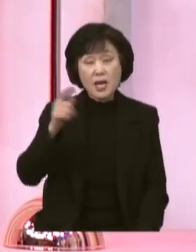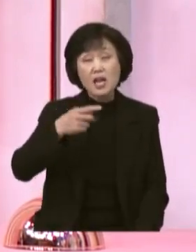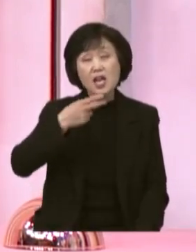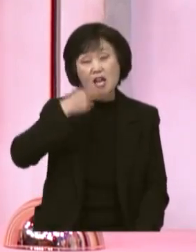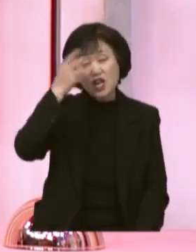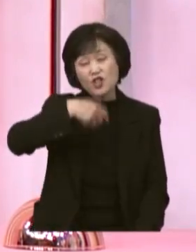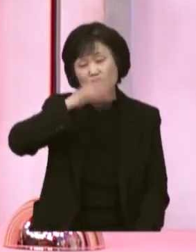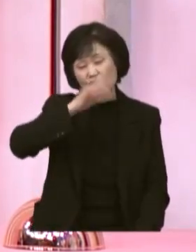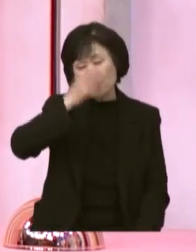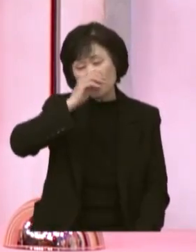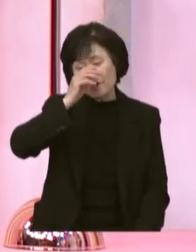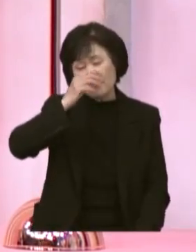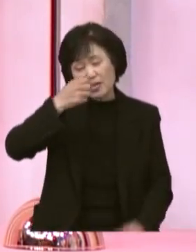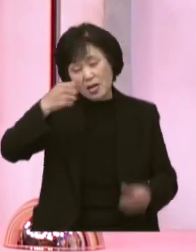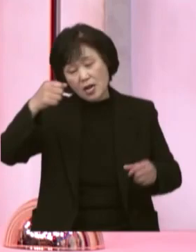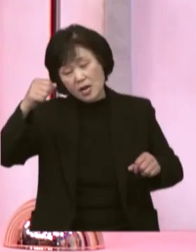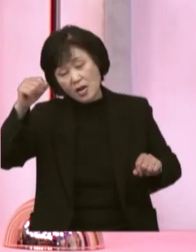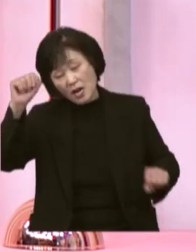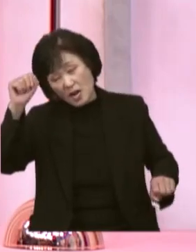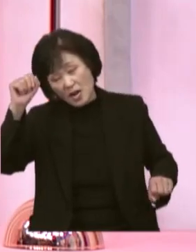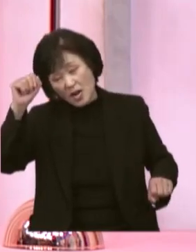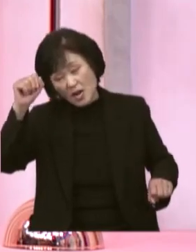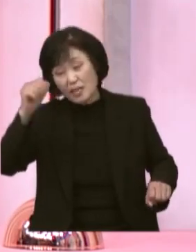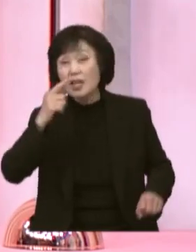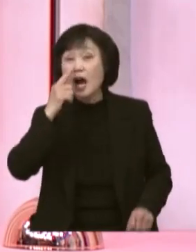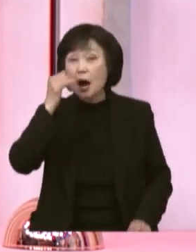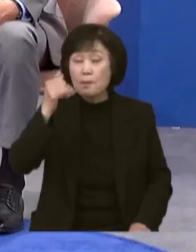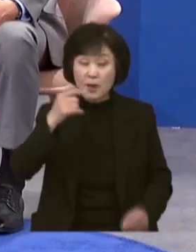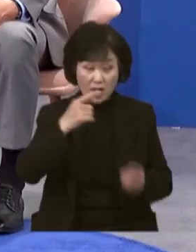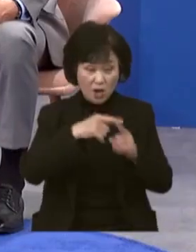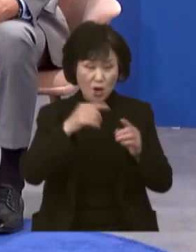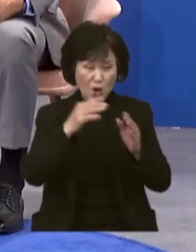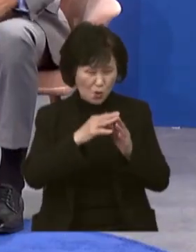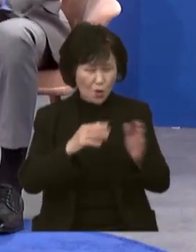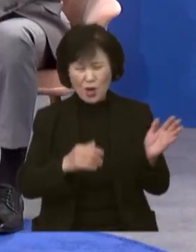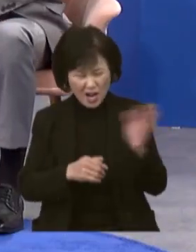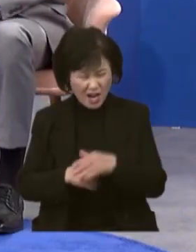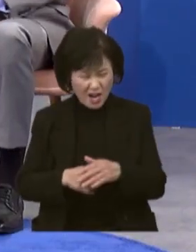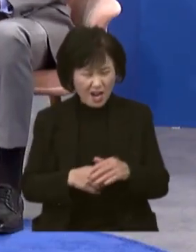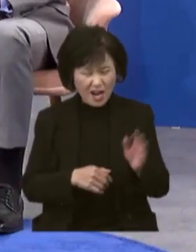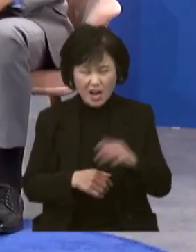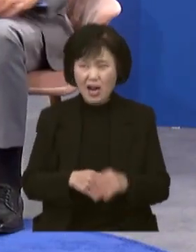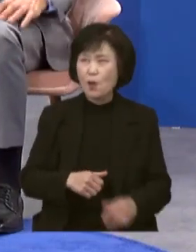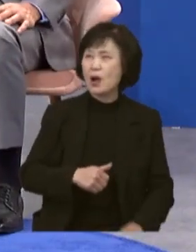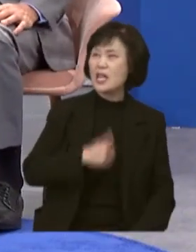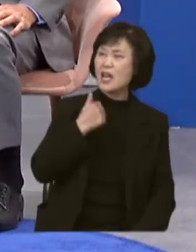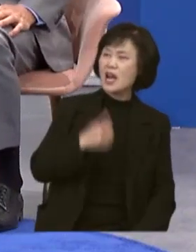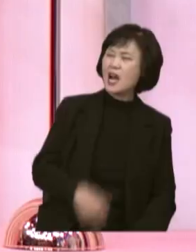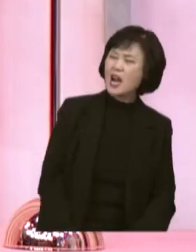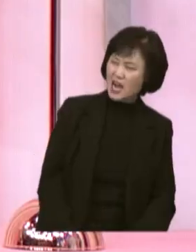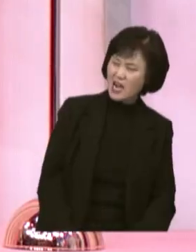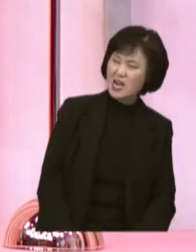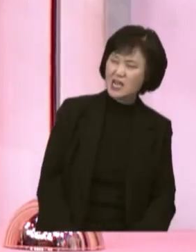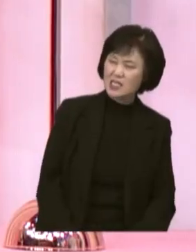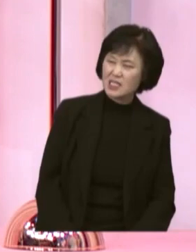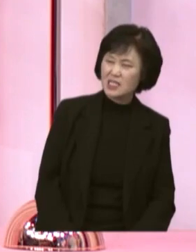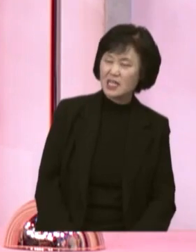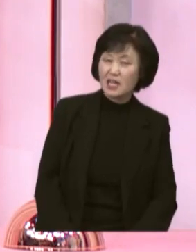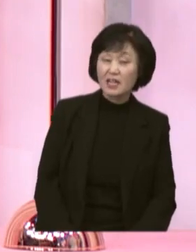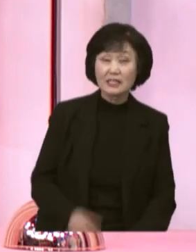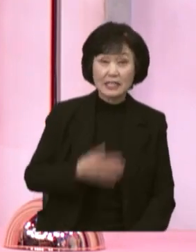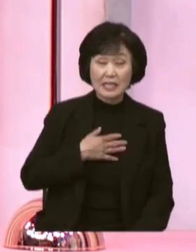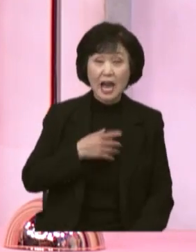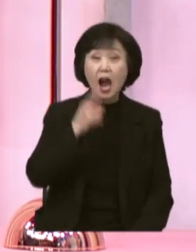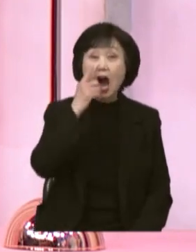그리고 술 냄새 펄펄 풍기면서 가는 거요. 빨리 가봐 빨리 가. 아이씨, 어디야 효도하려고. 진짜. 아이씨. 그럼.